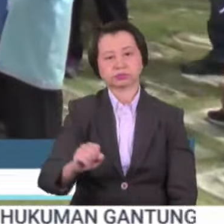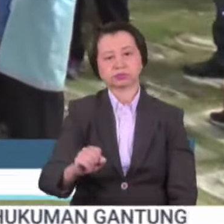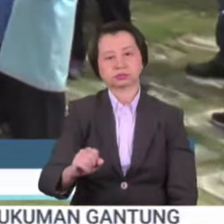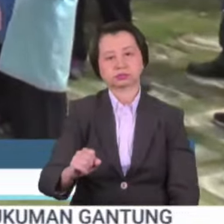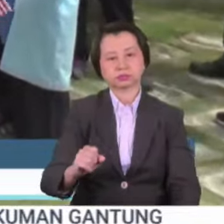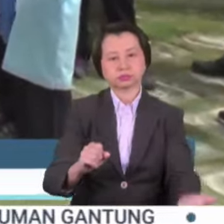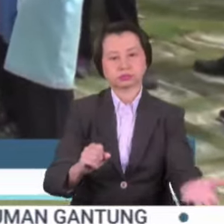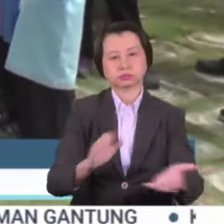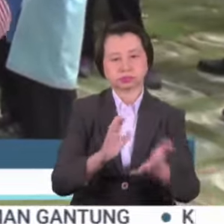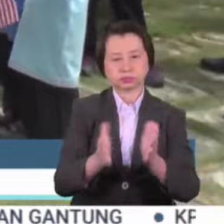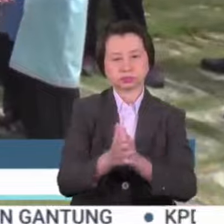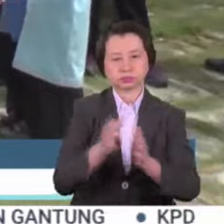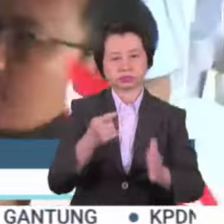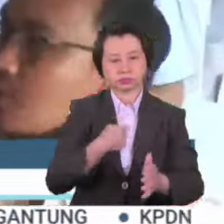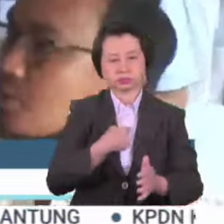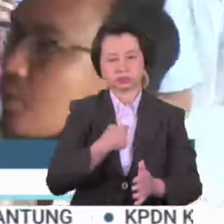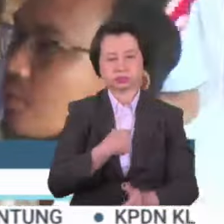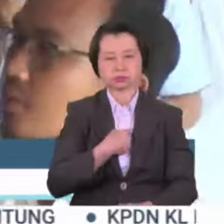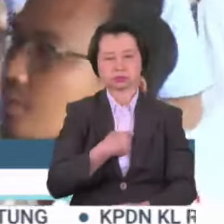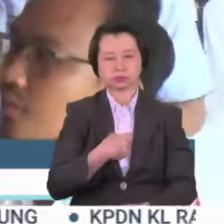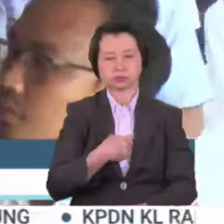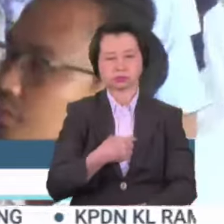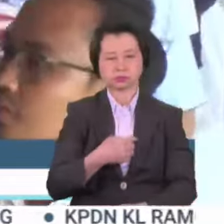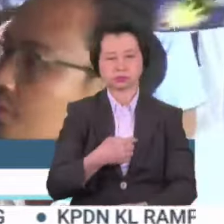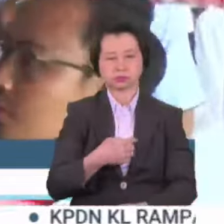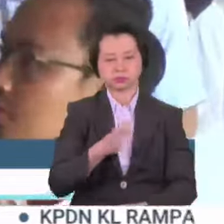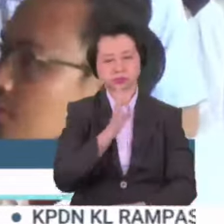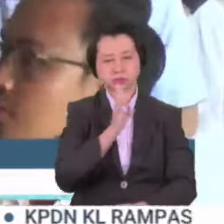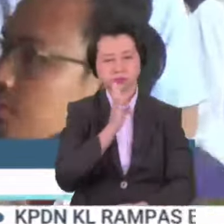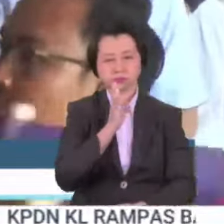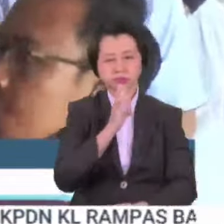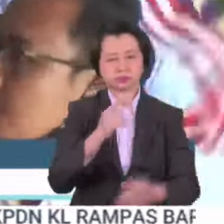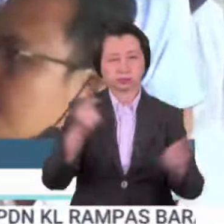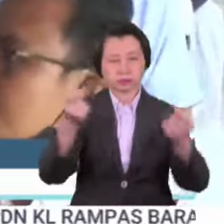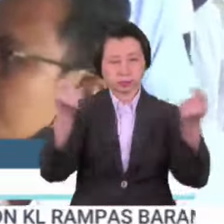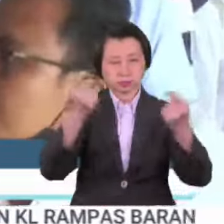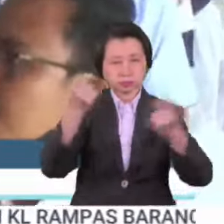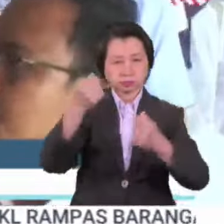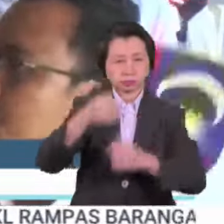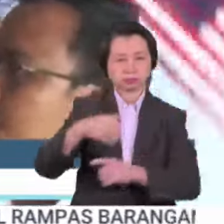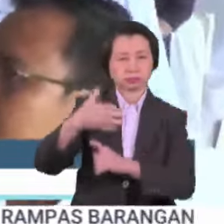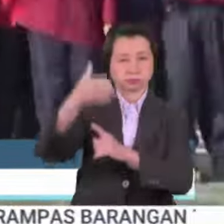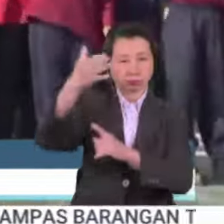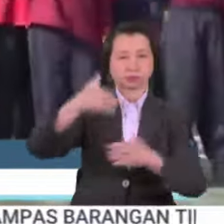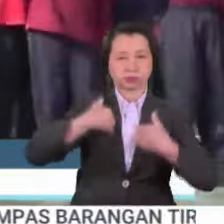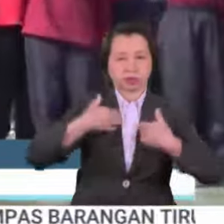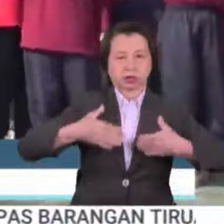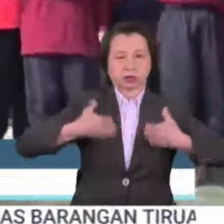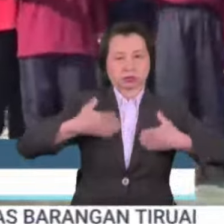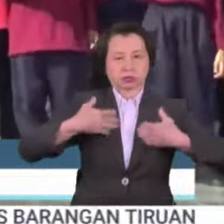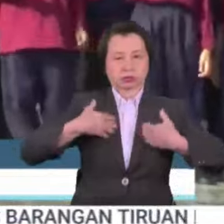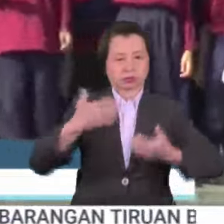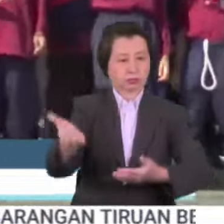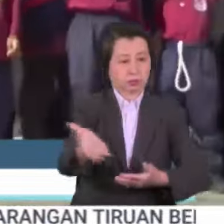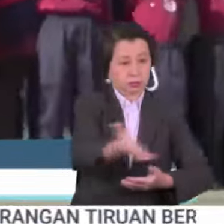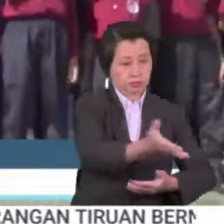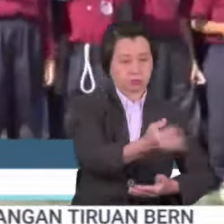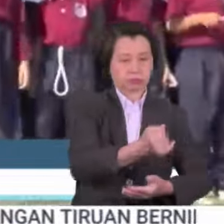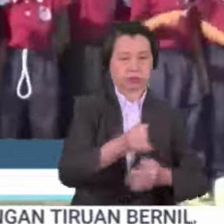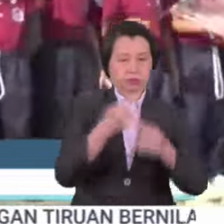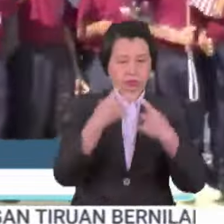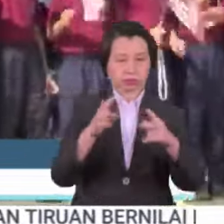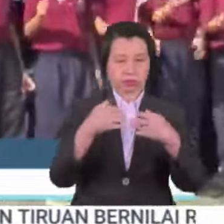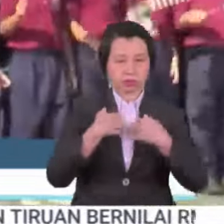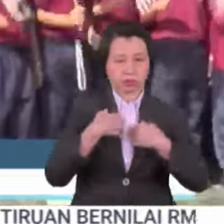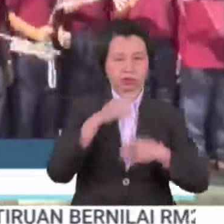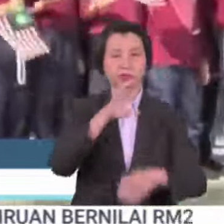saya beranggapan maknanya sambutan pada kali ini akan ada kemeriahannya tersendiri. Bagi kita selepas tu kita ada